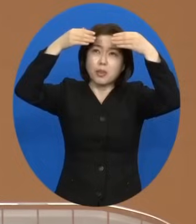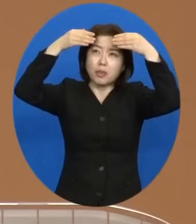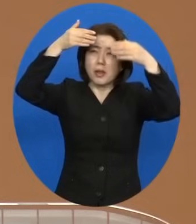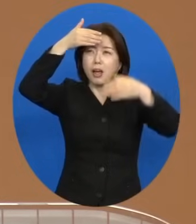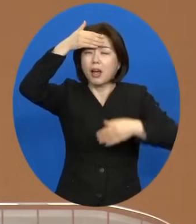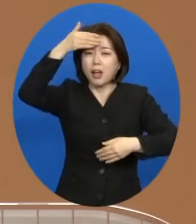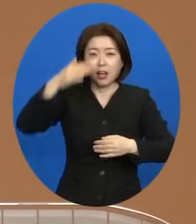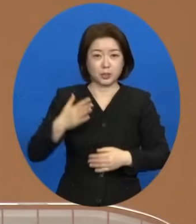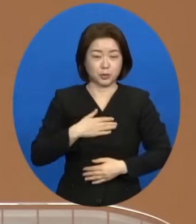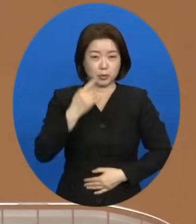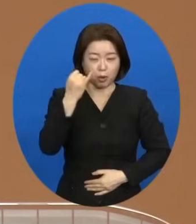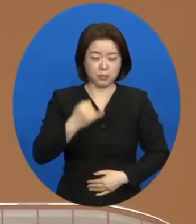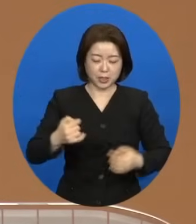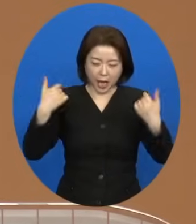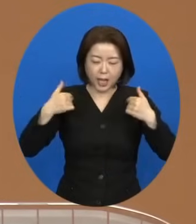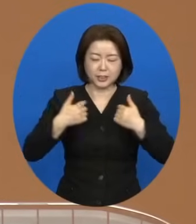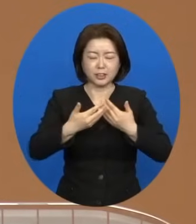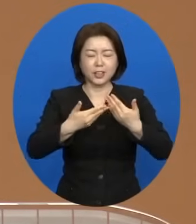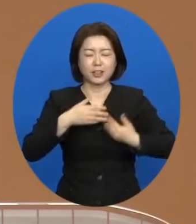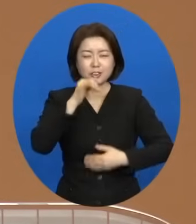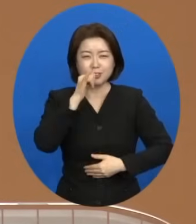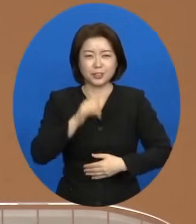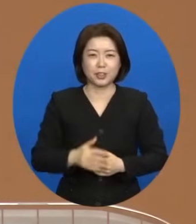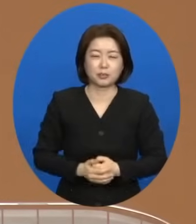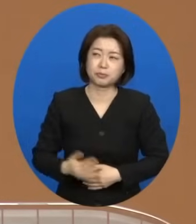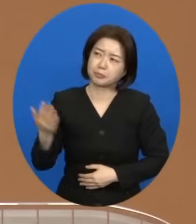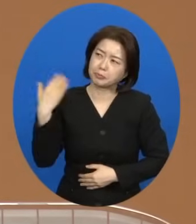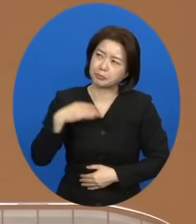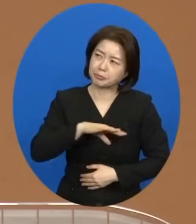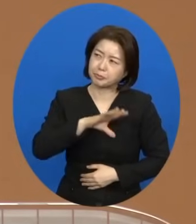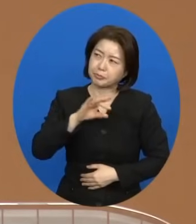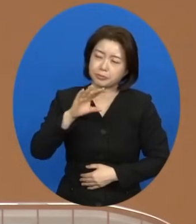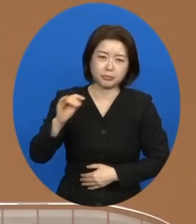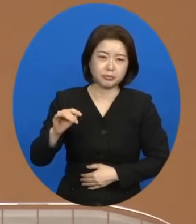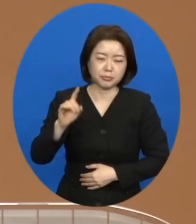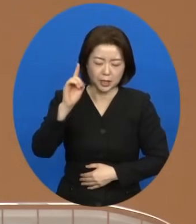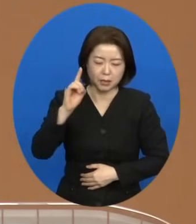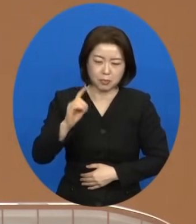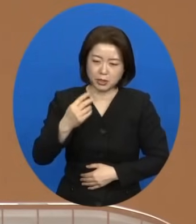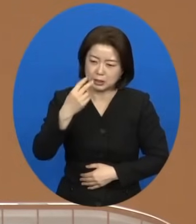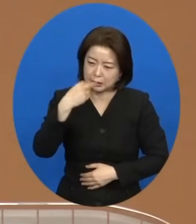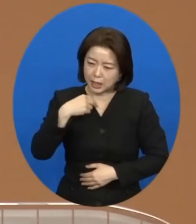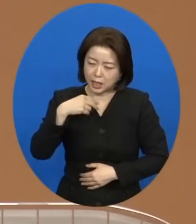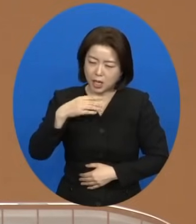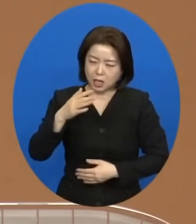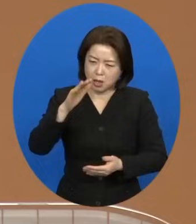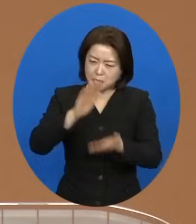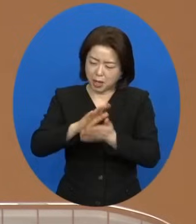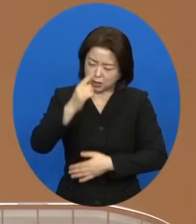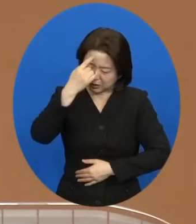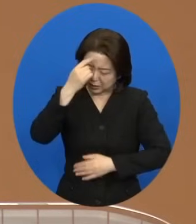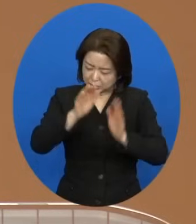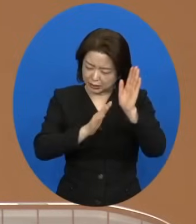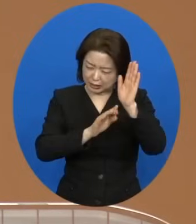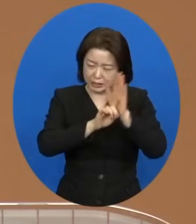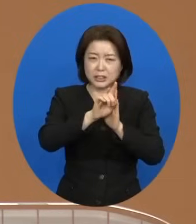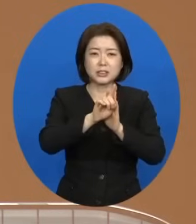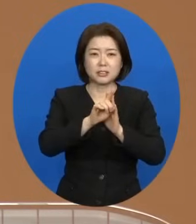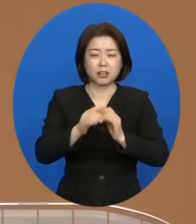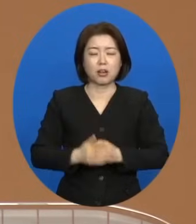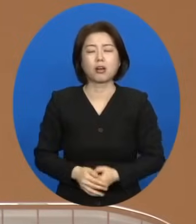저도 어머니가 그렇게 올려 주시곤 했는데 한번은 감기에 심하게 걸려가지고 열이 펄펄 끓는 적이 있었어요 그렇게 저는 이제 누워